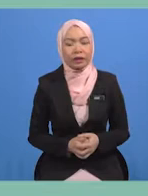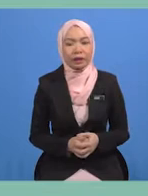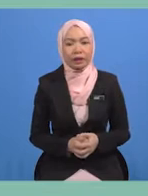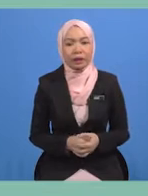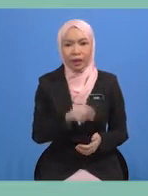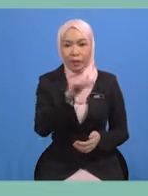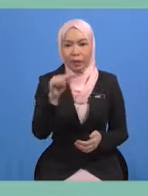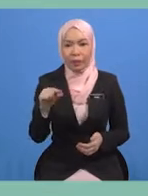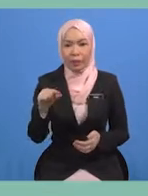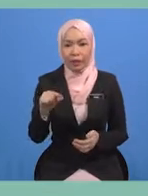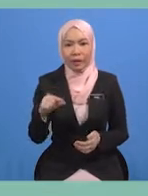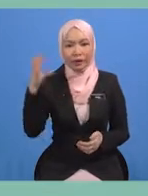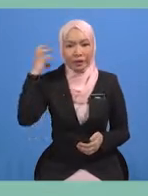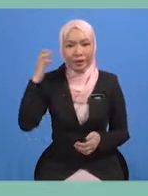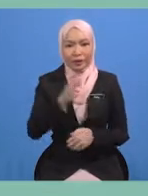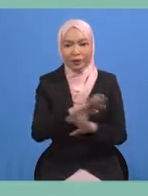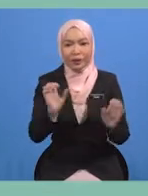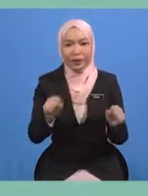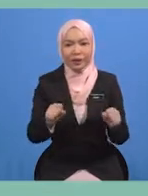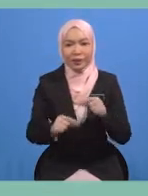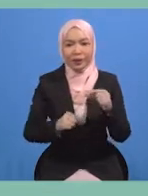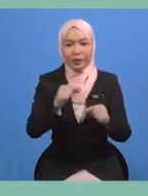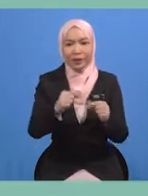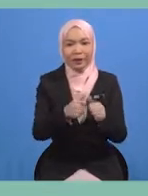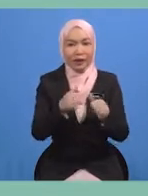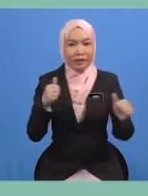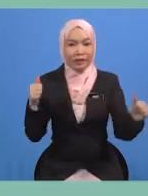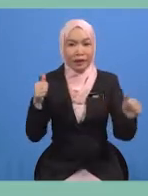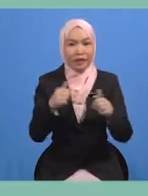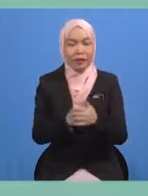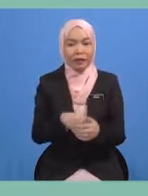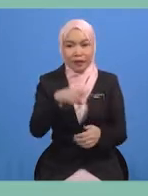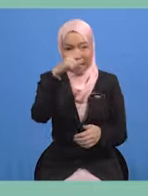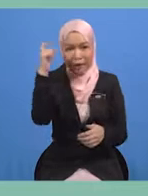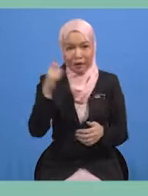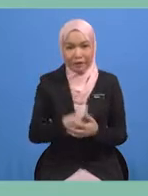Gelombang radio tidak dapat bergerak jauh kerana